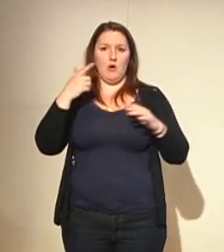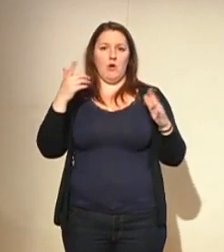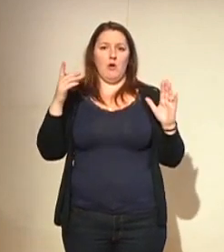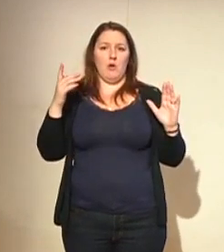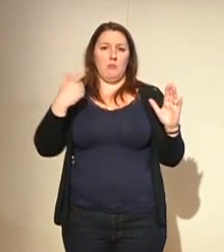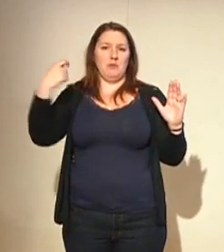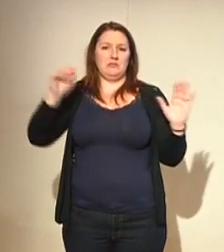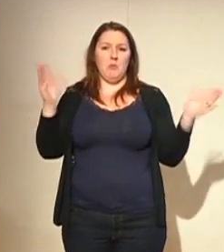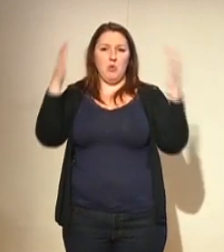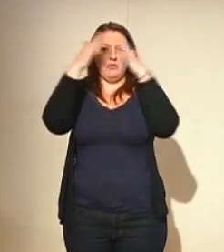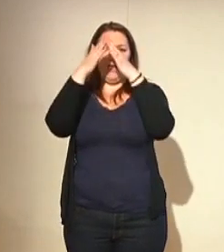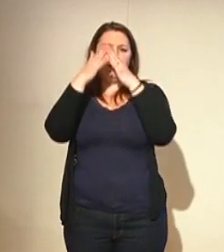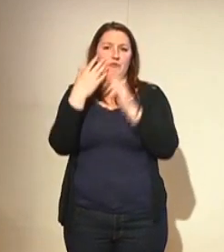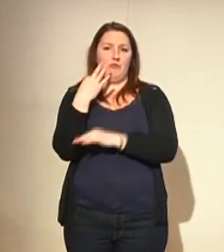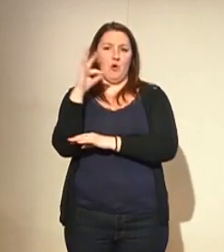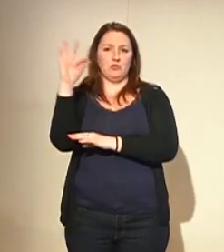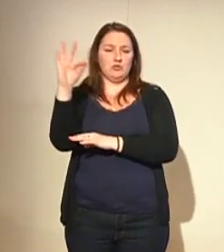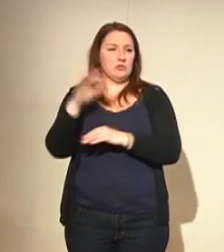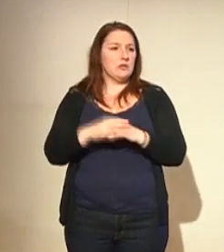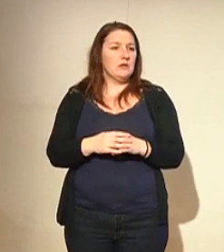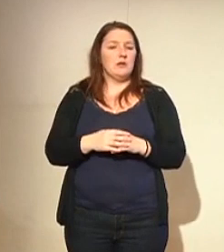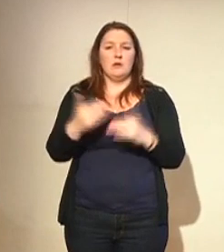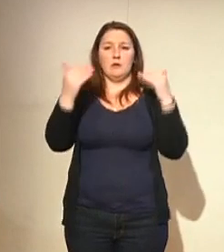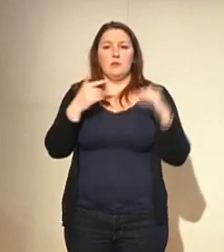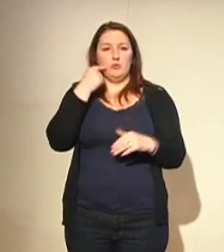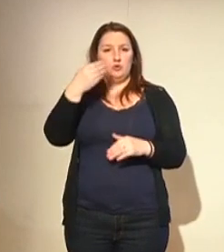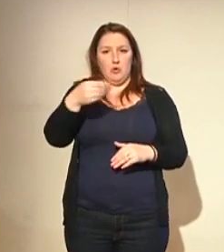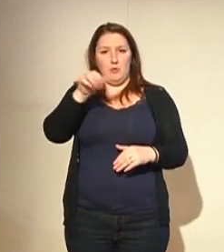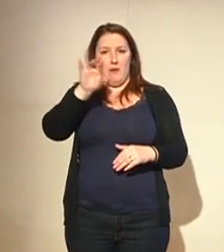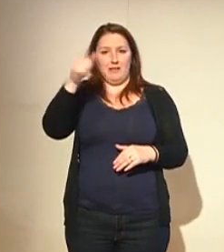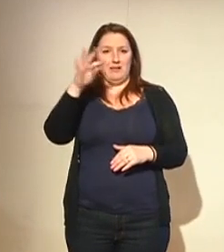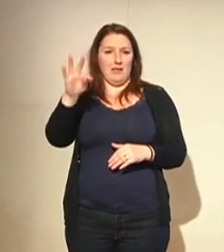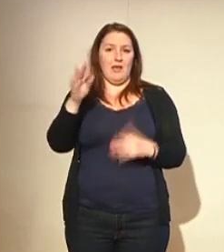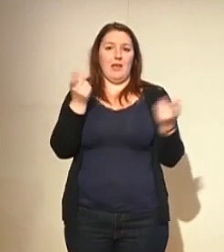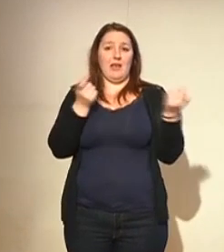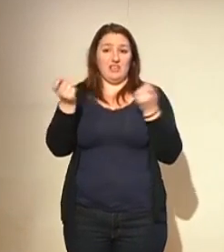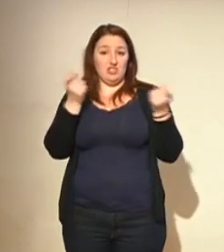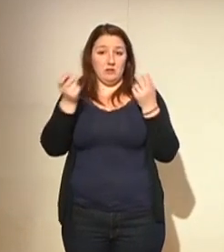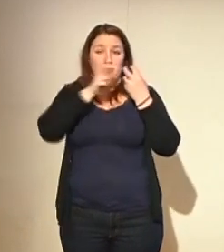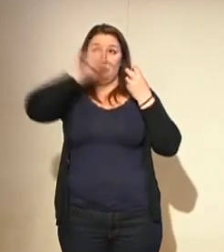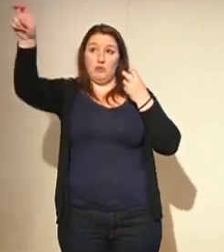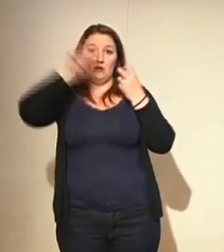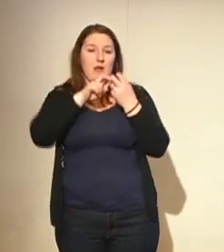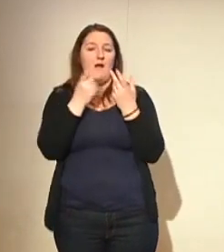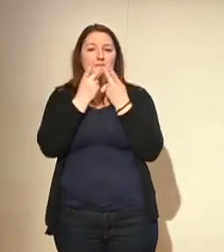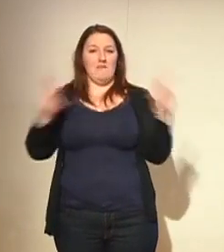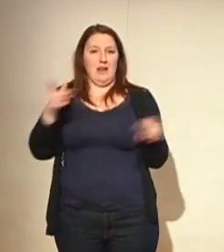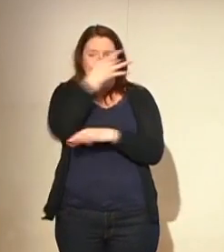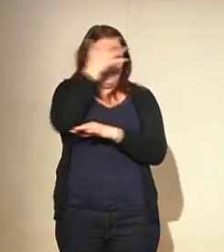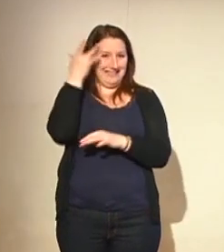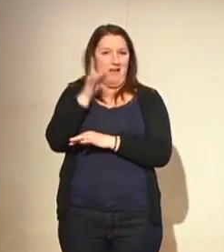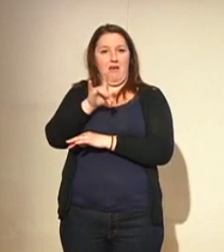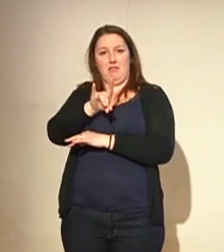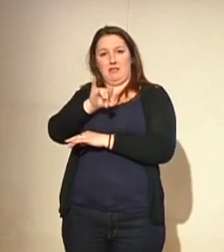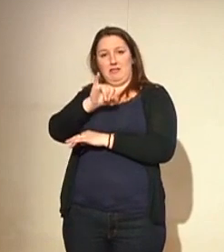France et Christophe Martinet régisseur de la régie du funiculaire de saint-ilère du touv est-ce qu'il y a